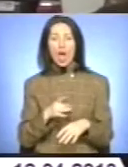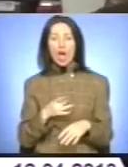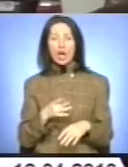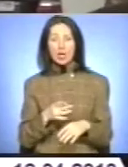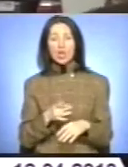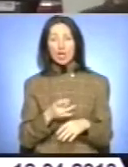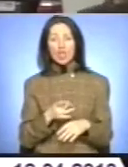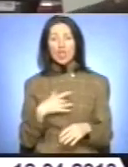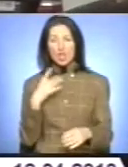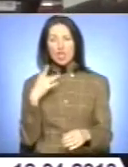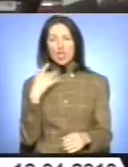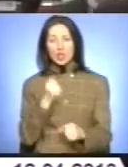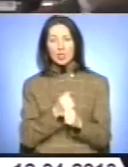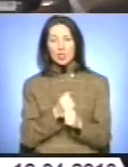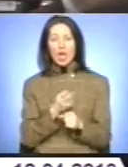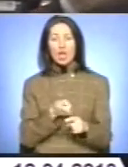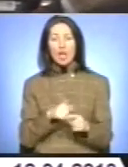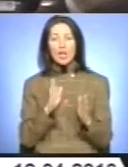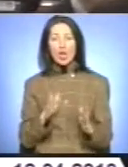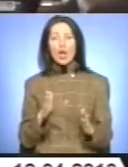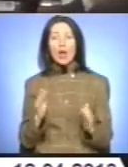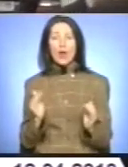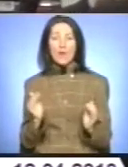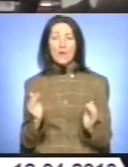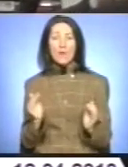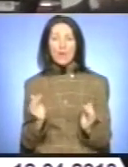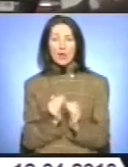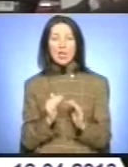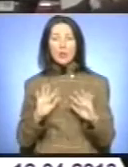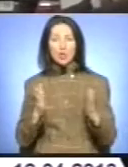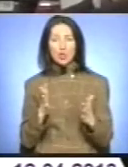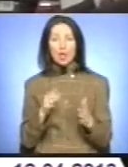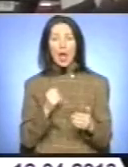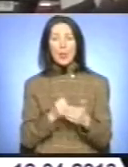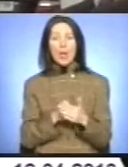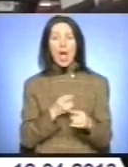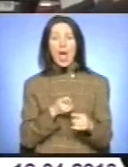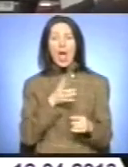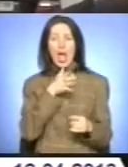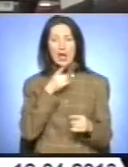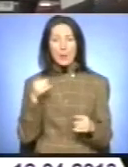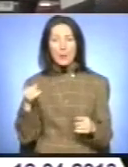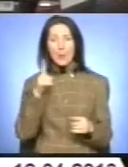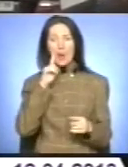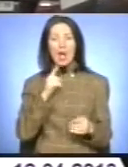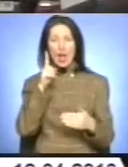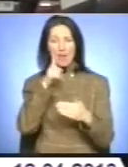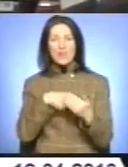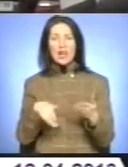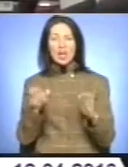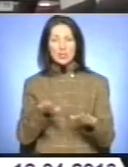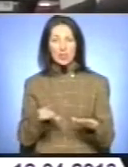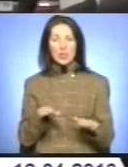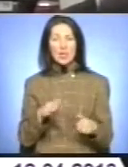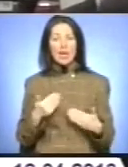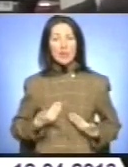крайнем случае. А до тех пор, пока хоть какая-то вера остается и живет, мы не такие